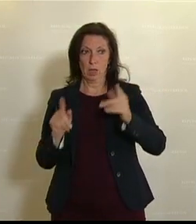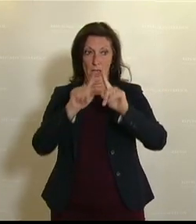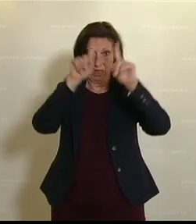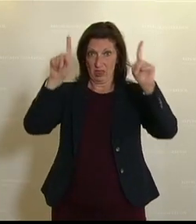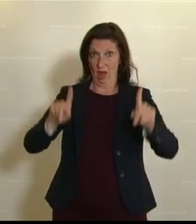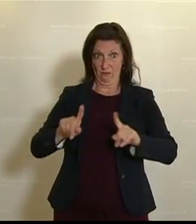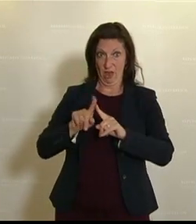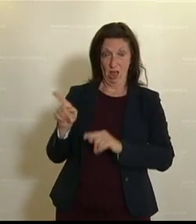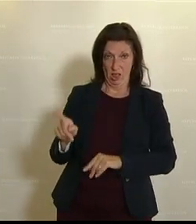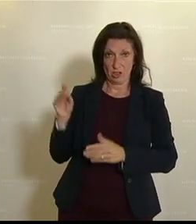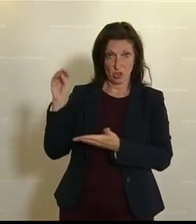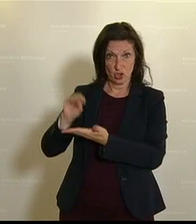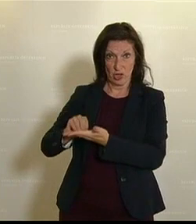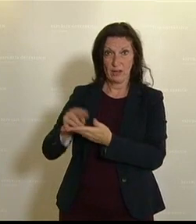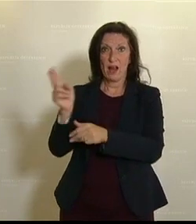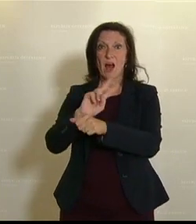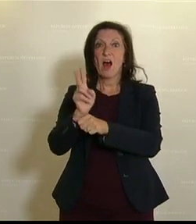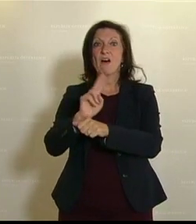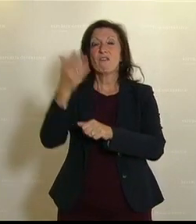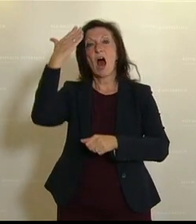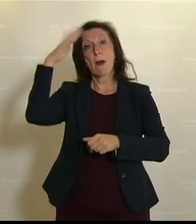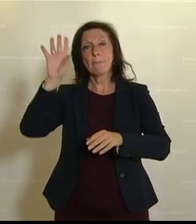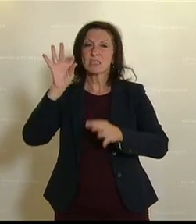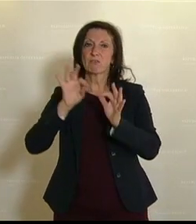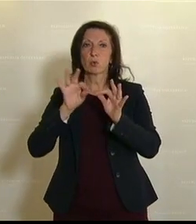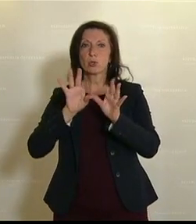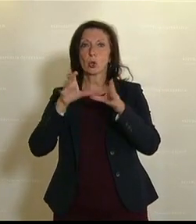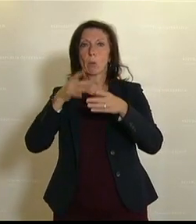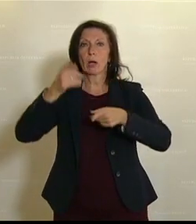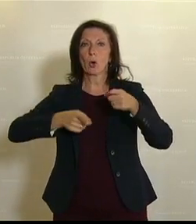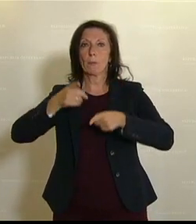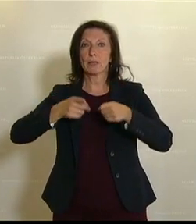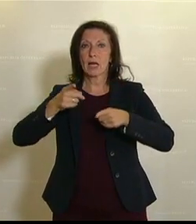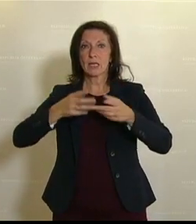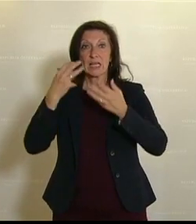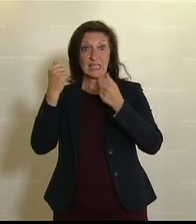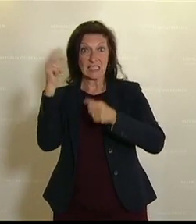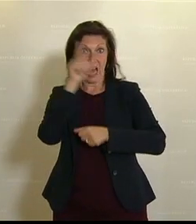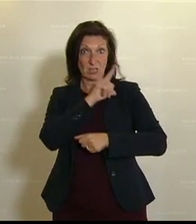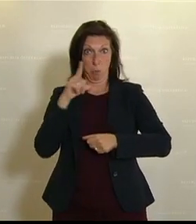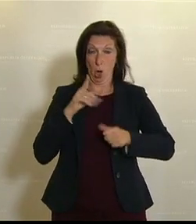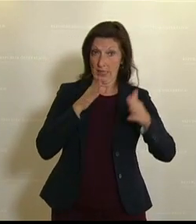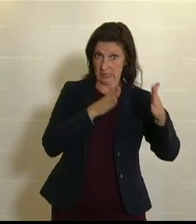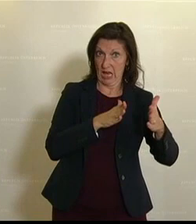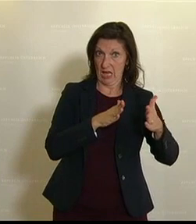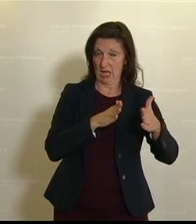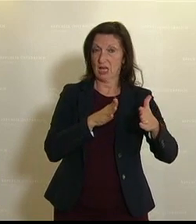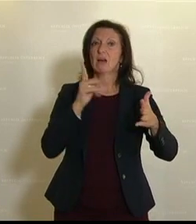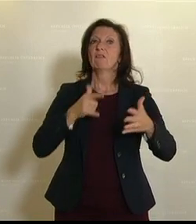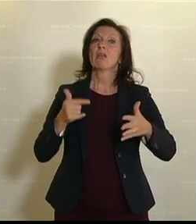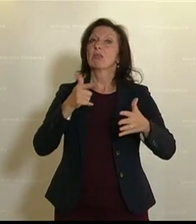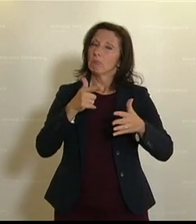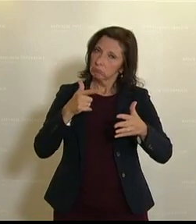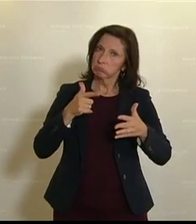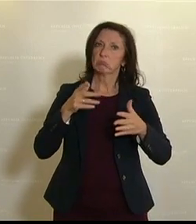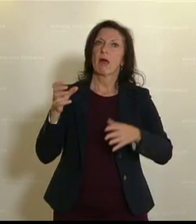ein Wachtmeister, zum Beispiel in der Funktion eines Gruppenkommandanten, der verdient im sicherheitspolizeilichen Assistenzeinsatz als